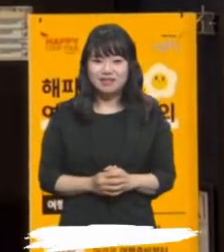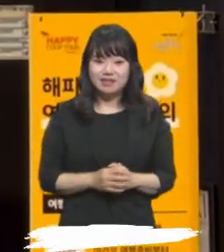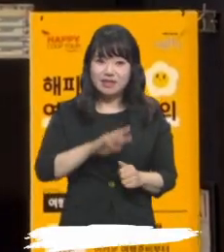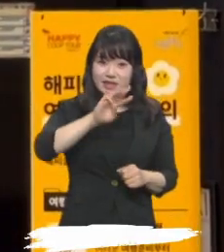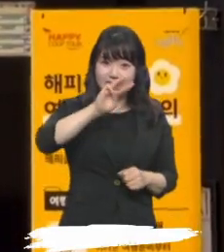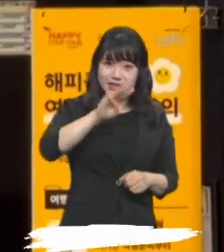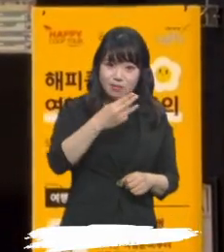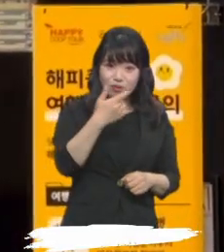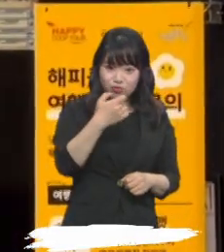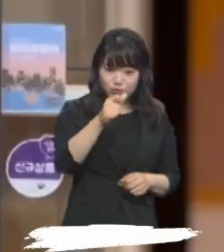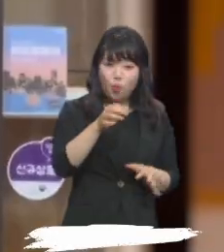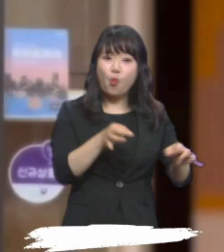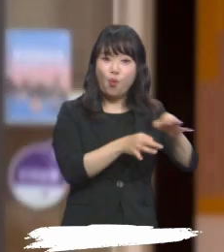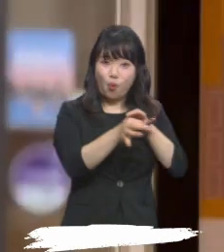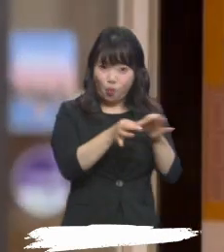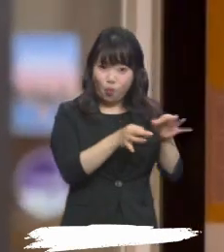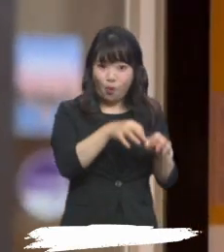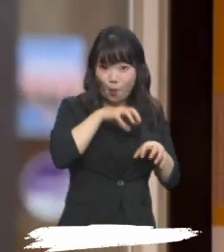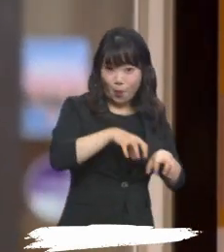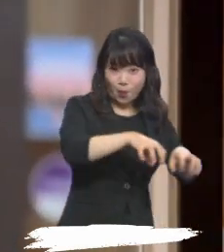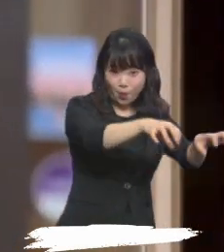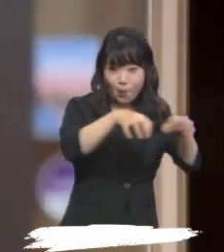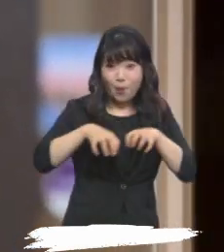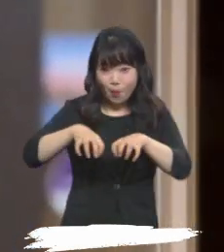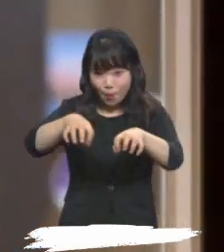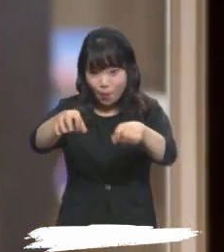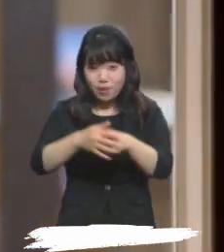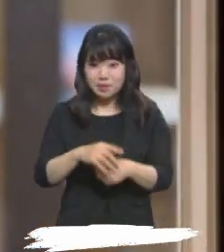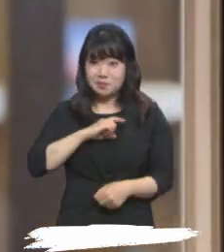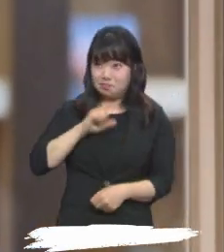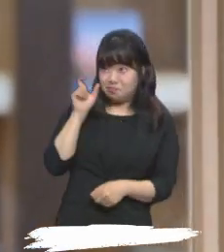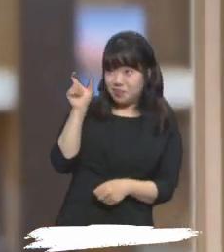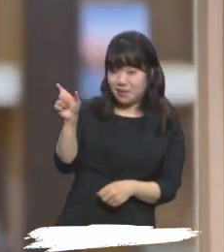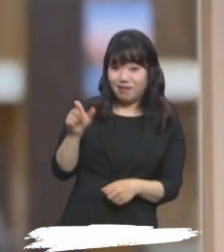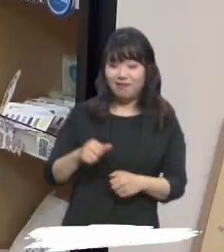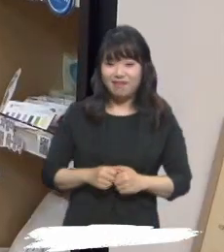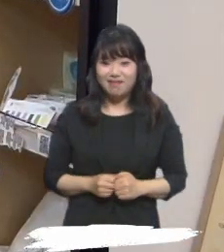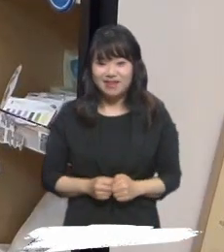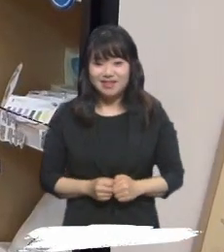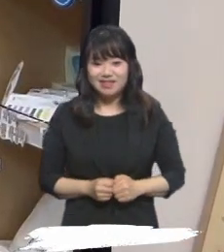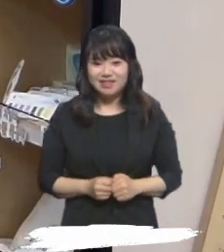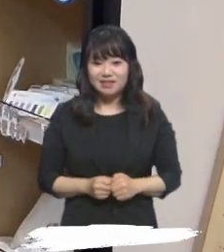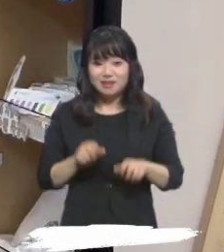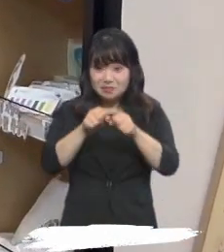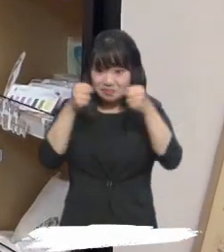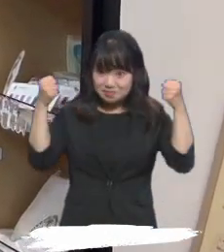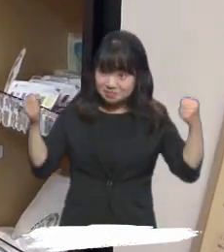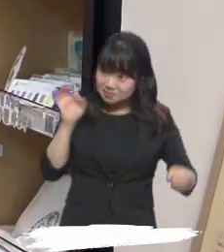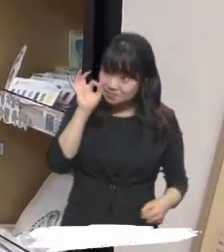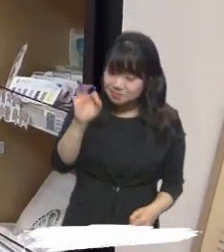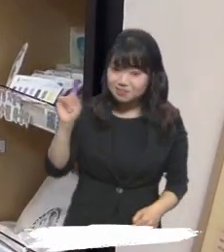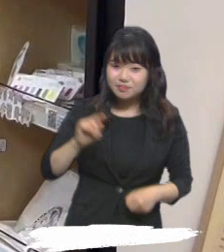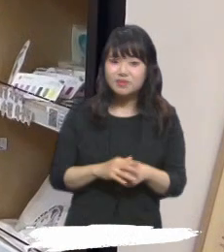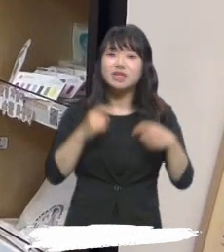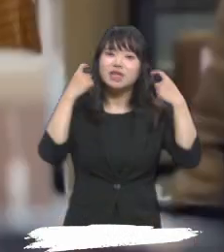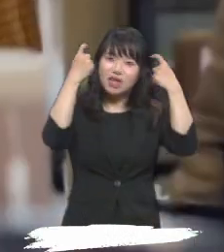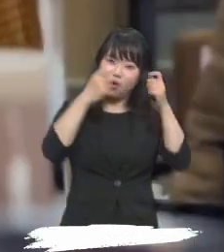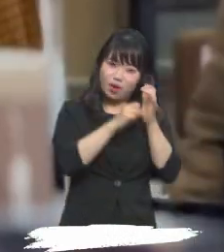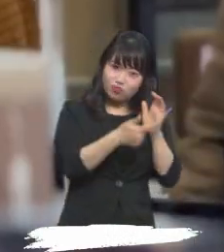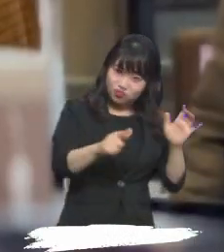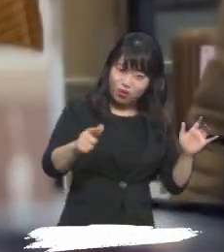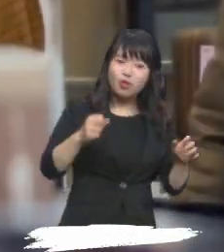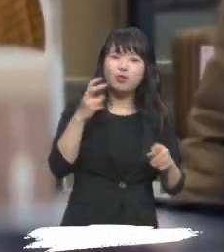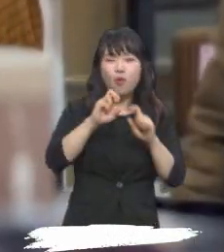365 매장에는 사회적 경제 상품 판매장이라는 글씨가 보입니다. 들여다보니 여행 상품뿐